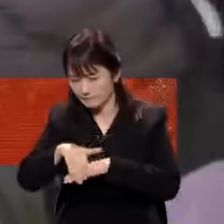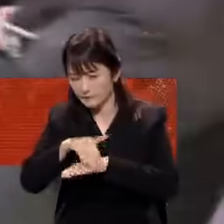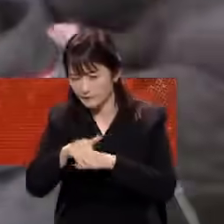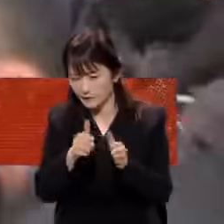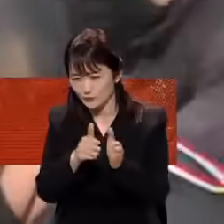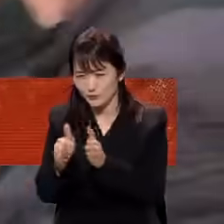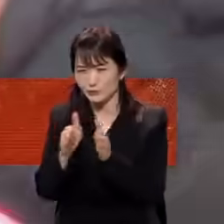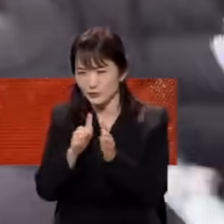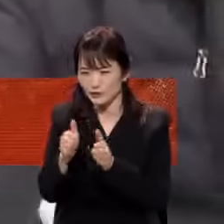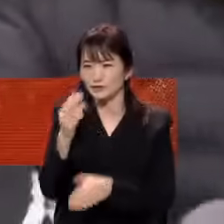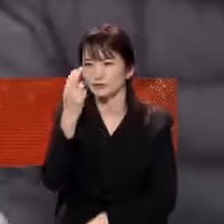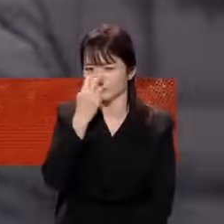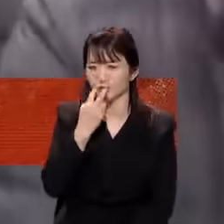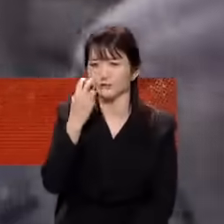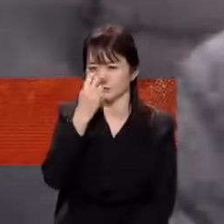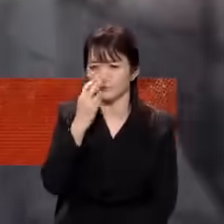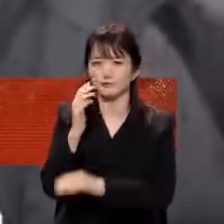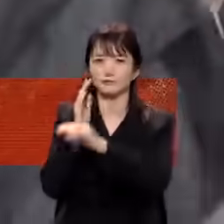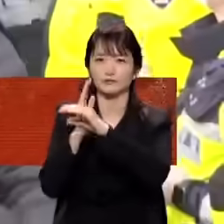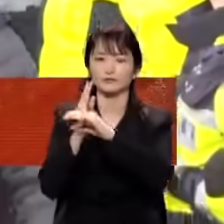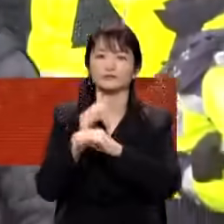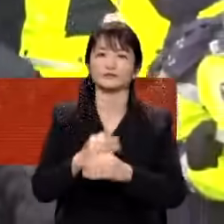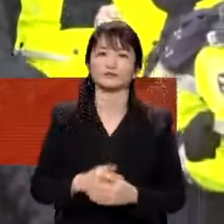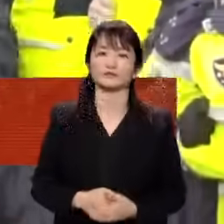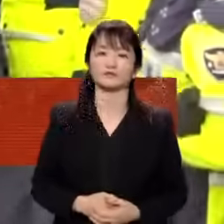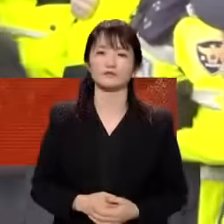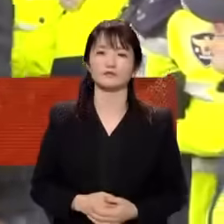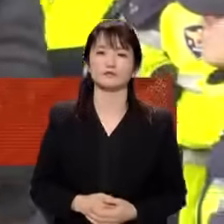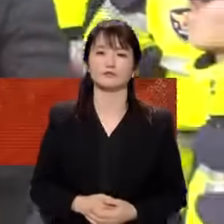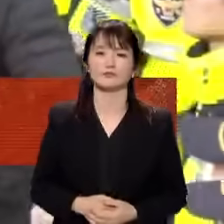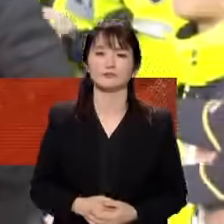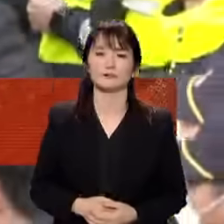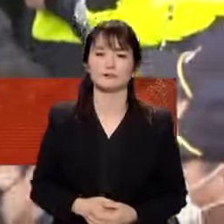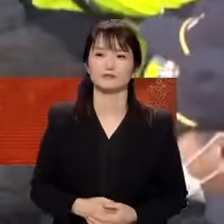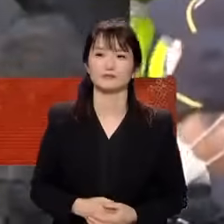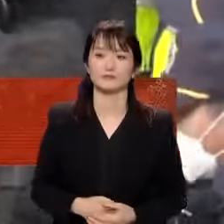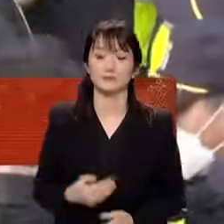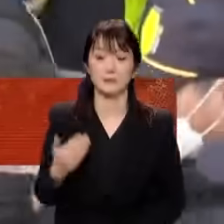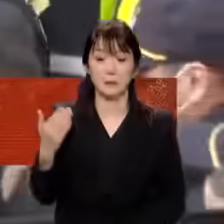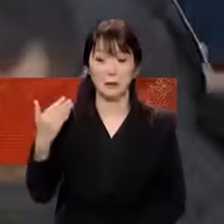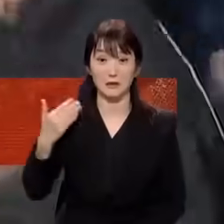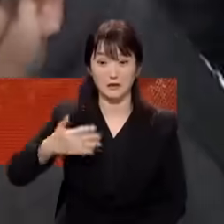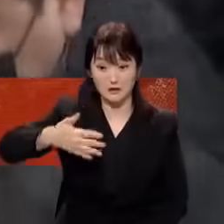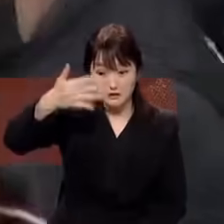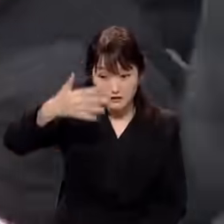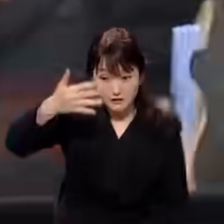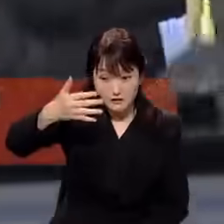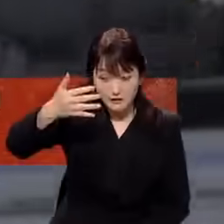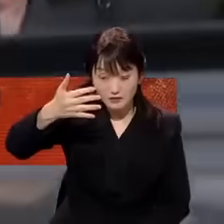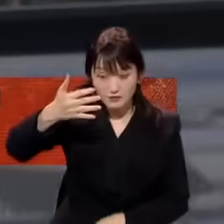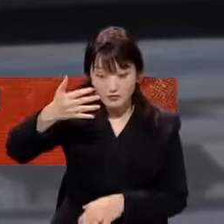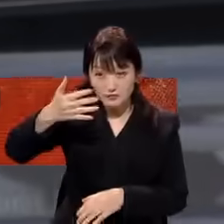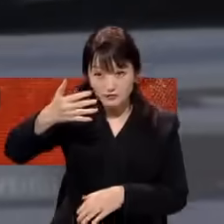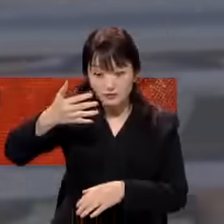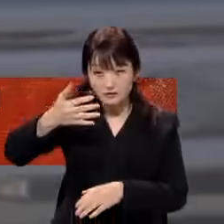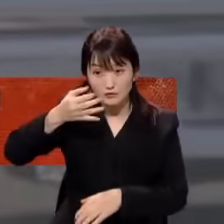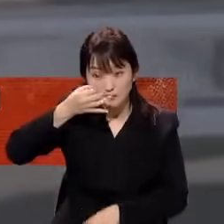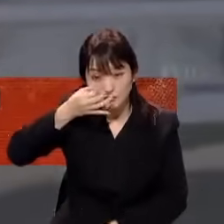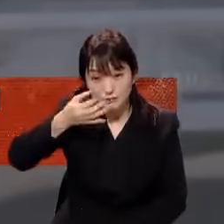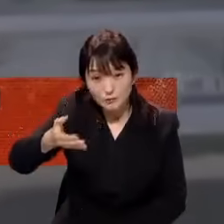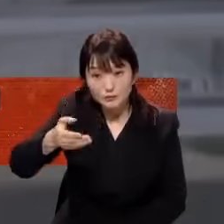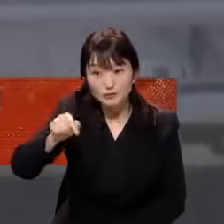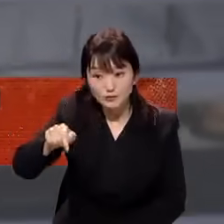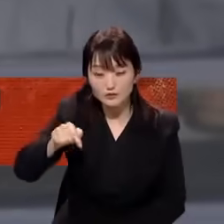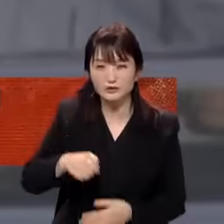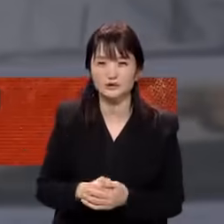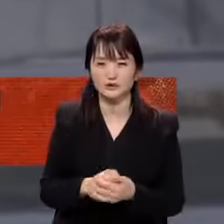이제 수사를 하고 있다라고 합니다. 그리고 아까 나왔던 여러 가지 어떤 그 동영상들을 중심으로 살펴보니까 여러